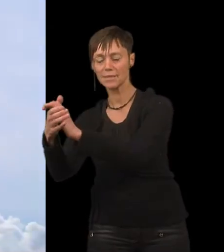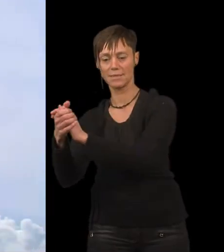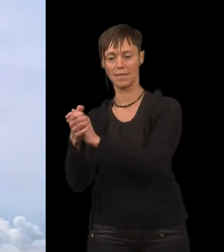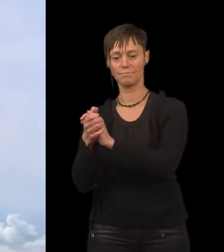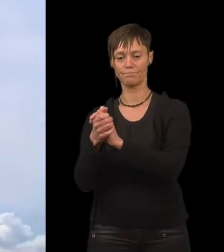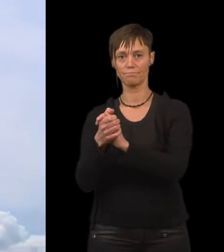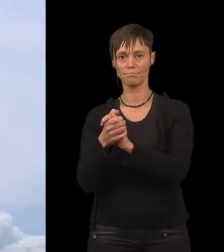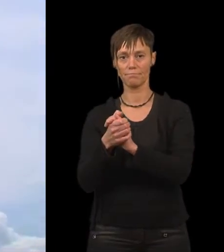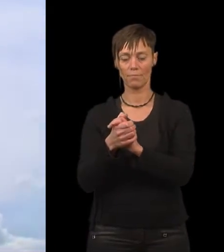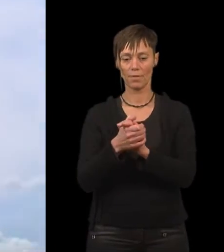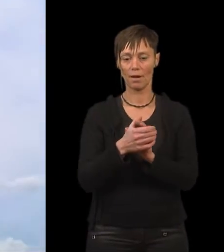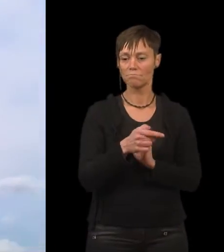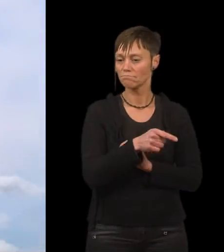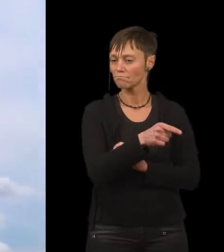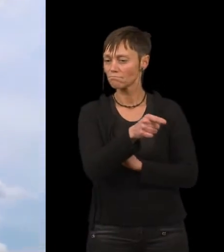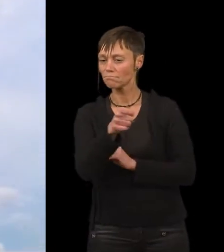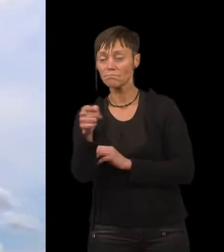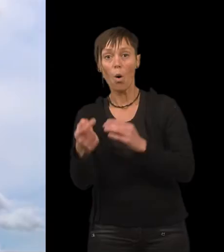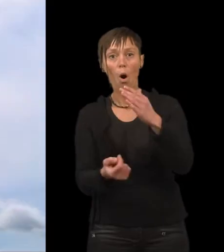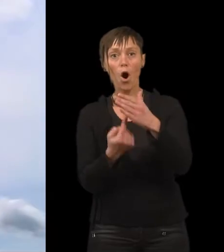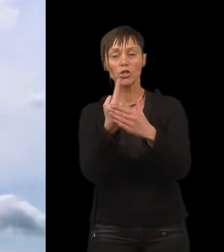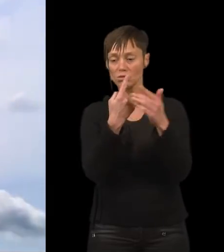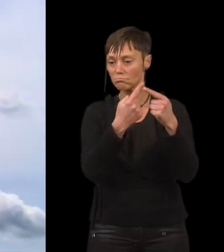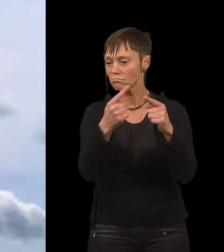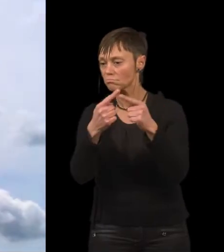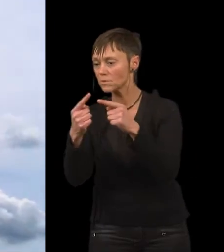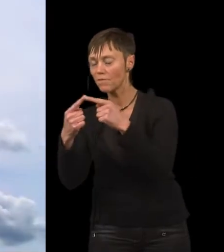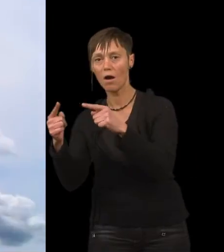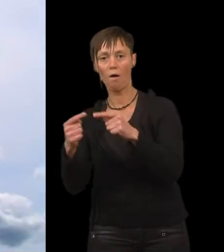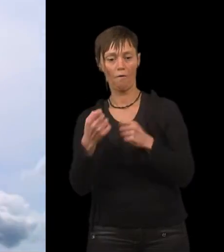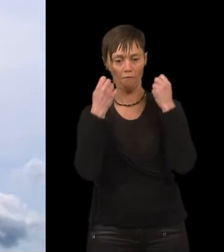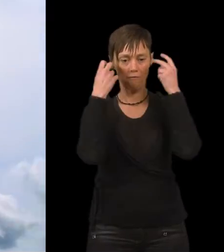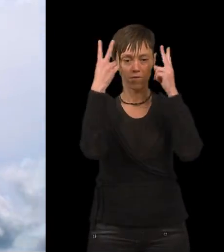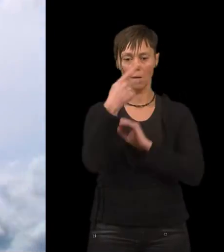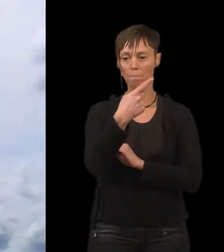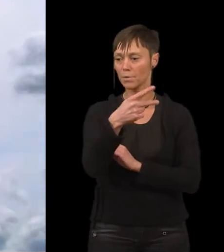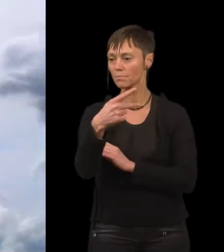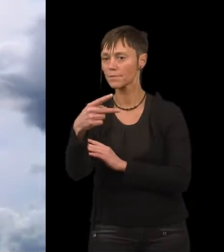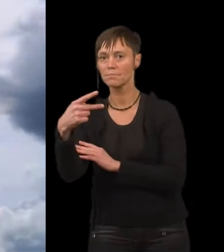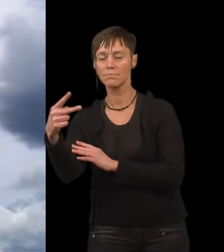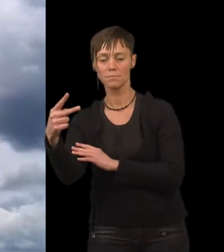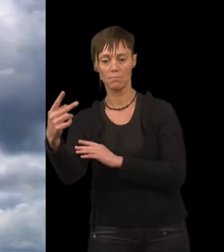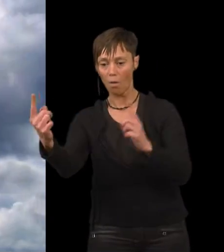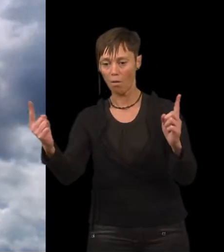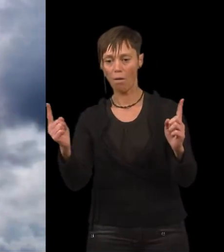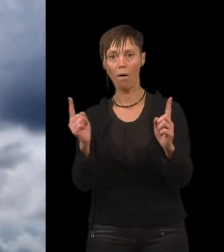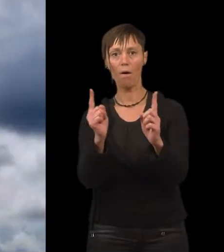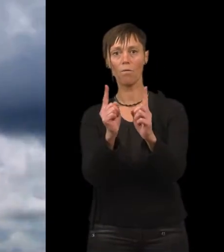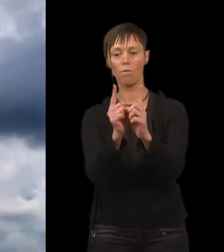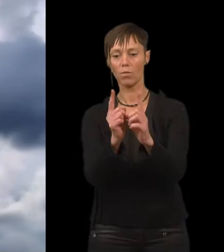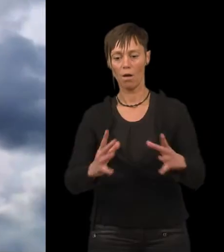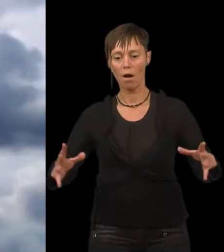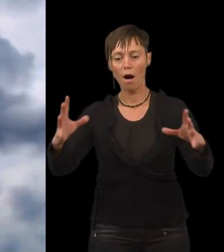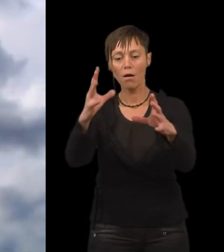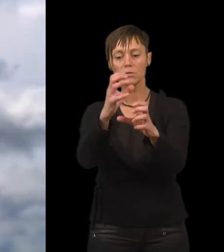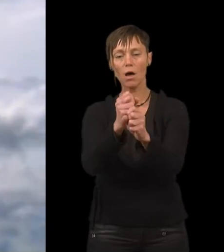venaient d'endroits très différents. Ils avaient des vies très différentes. Ils se sont rencontrés. Ils ont construit ensemble